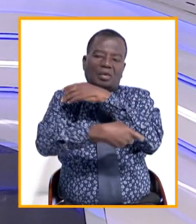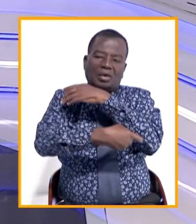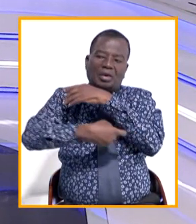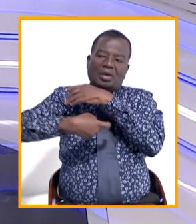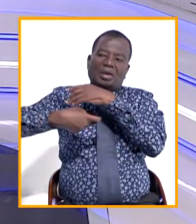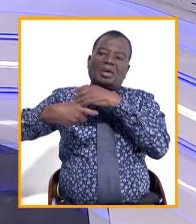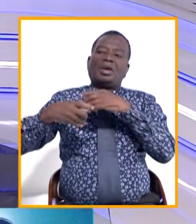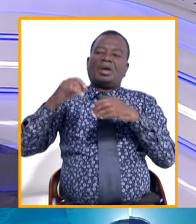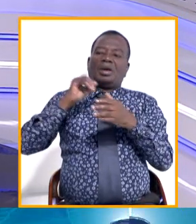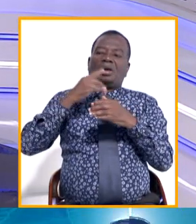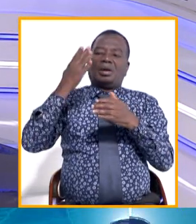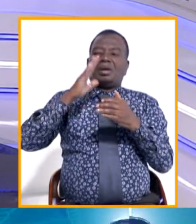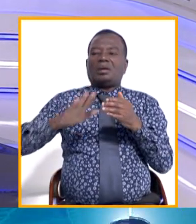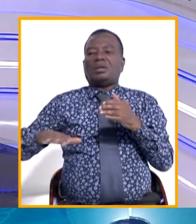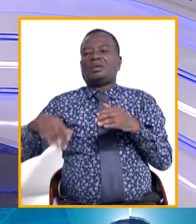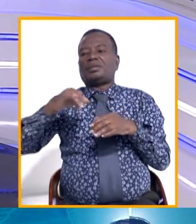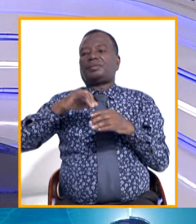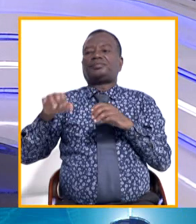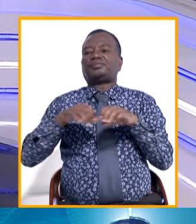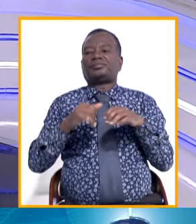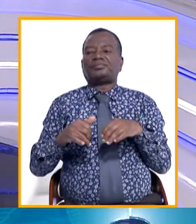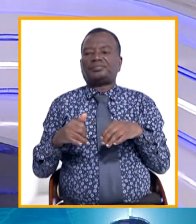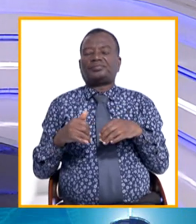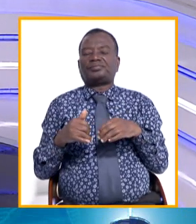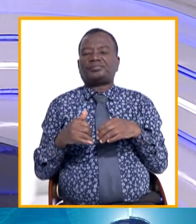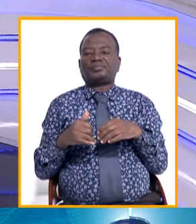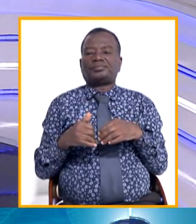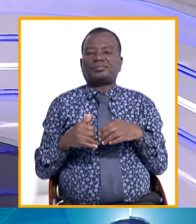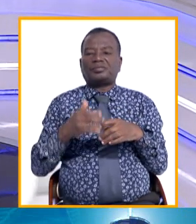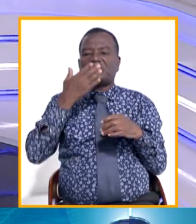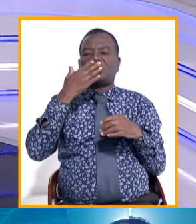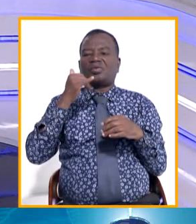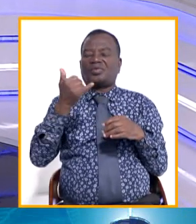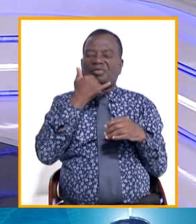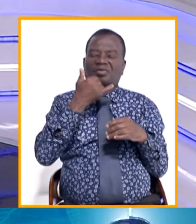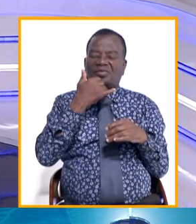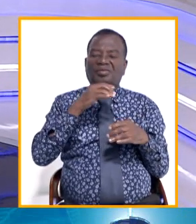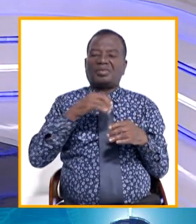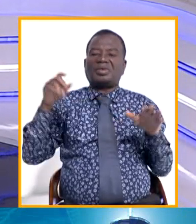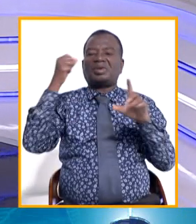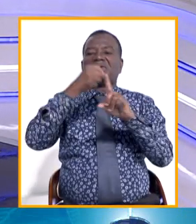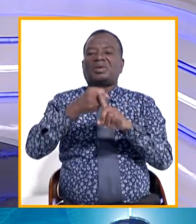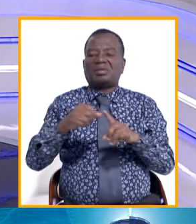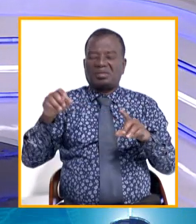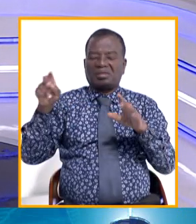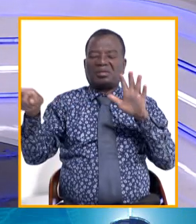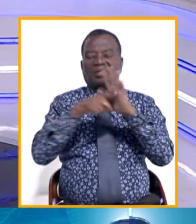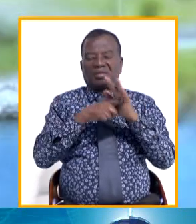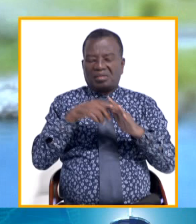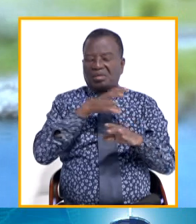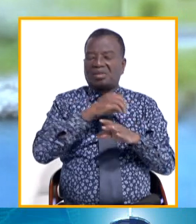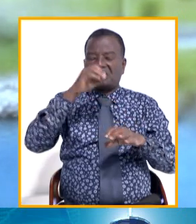mal qu'il faut traiter, tant au niveau africain que mondial. Elle a des impacts négatifs sur tous les aspects de la société et